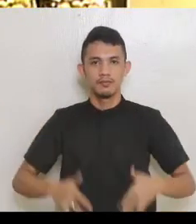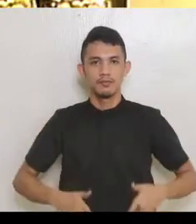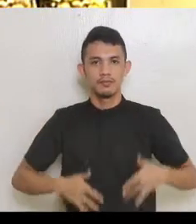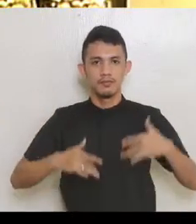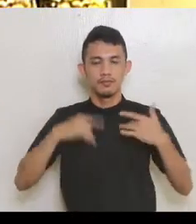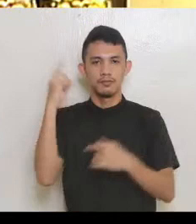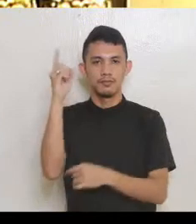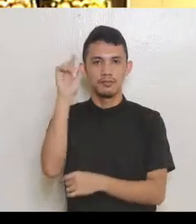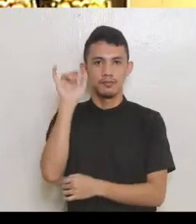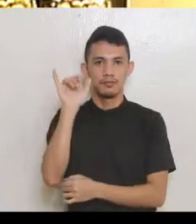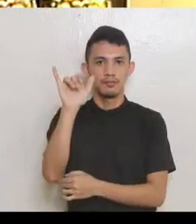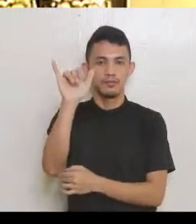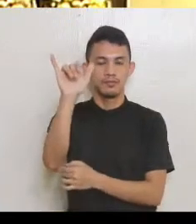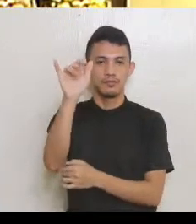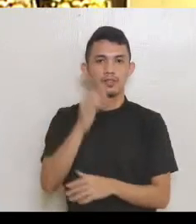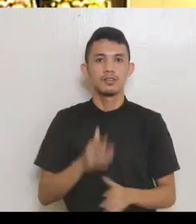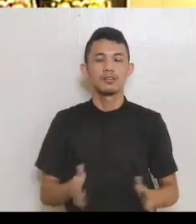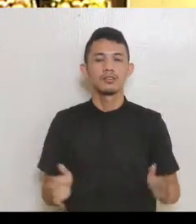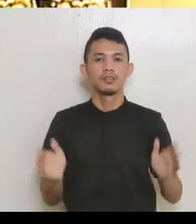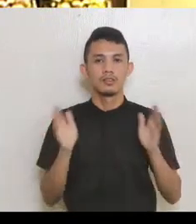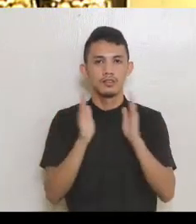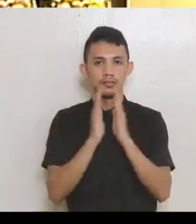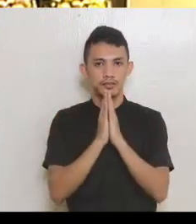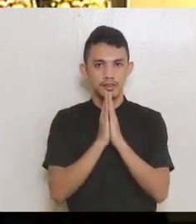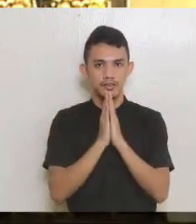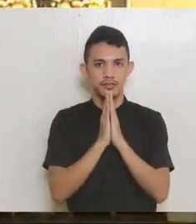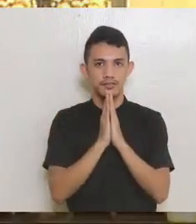walay katapusan.